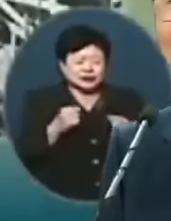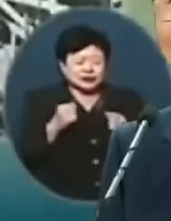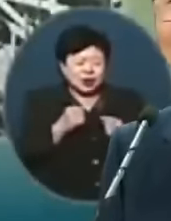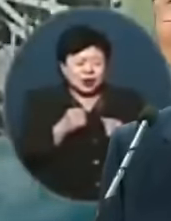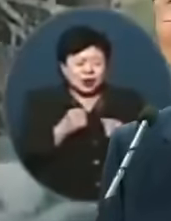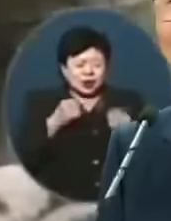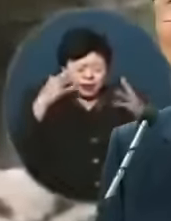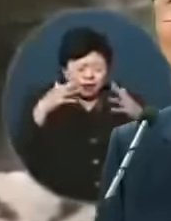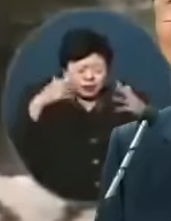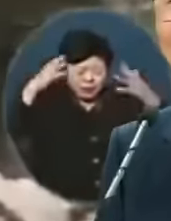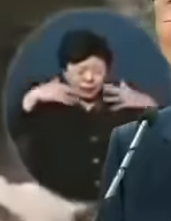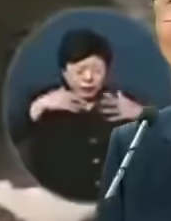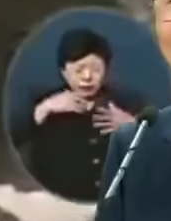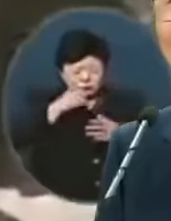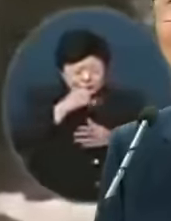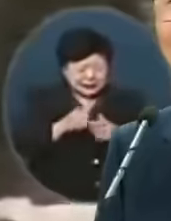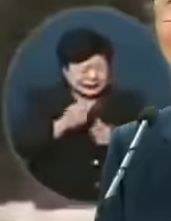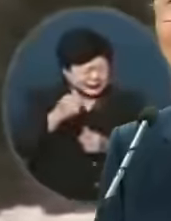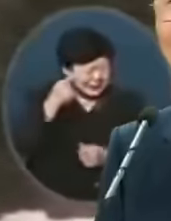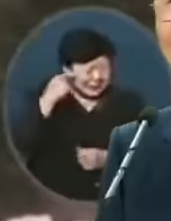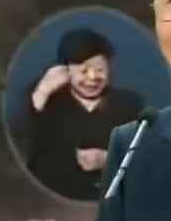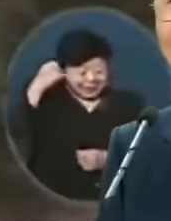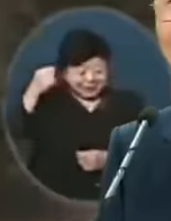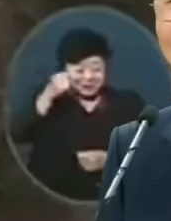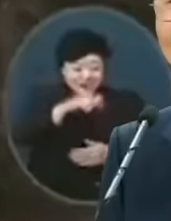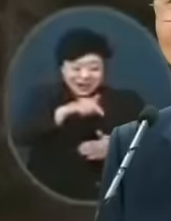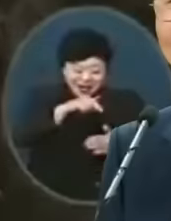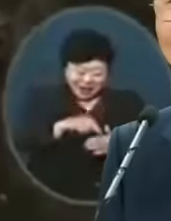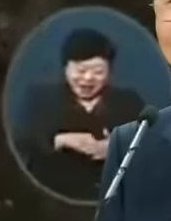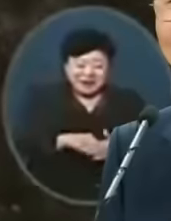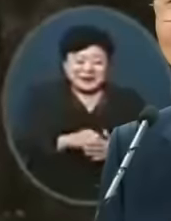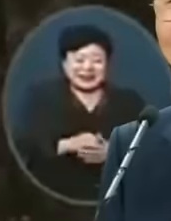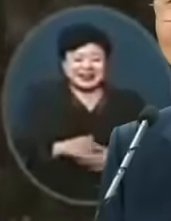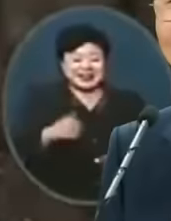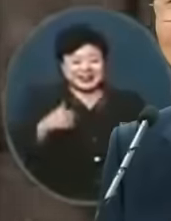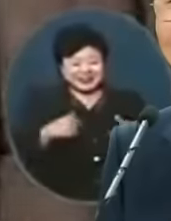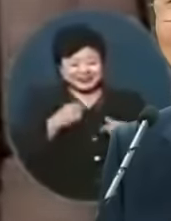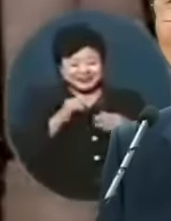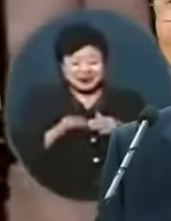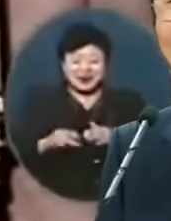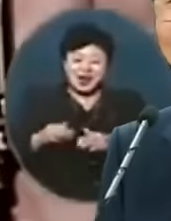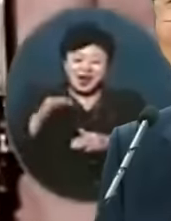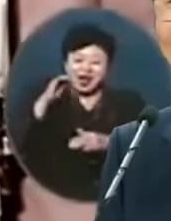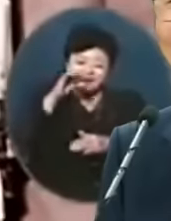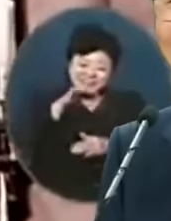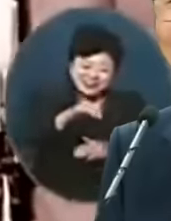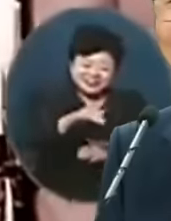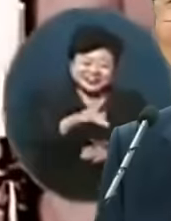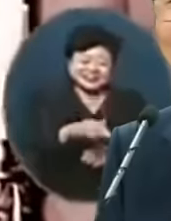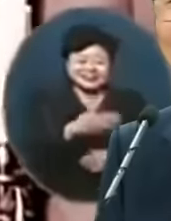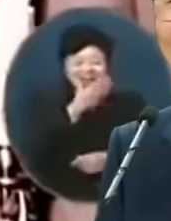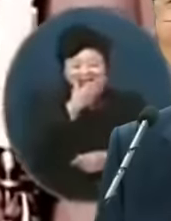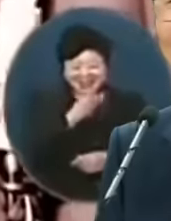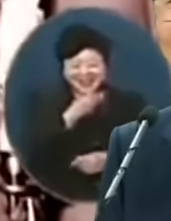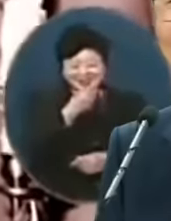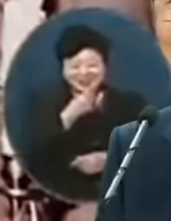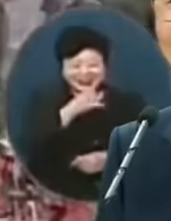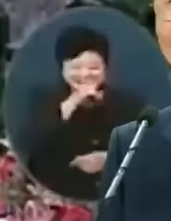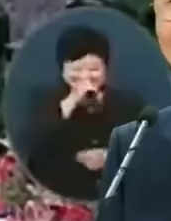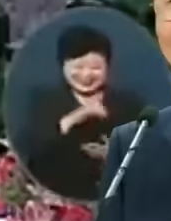굶주렸지만 좋으신 하나님을 생각하면 마음에 기쁨이 넘쳐나고 행복했던